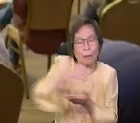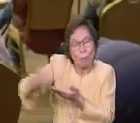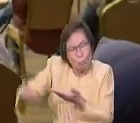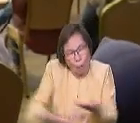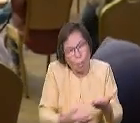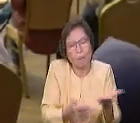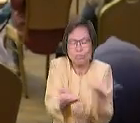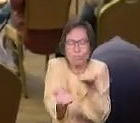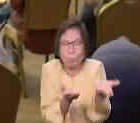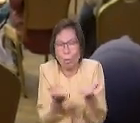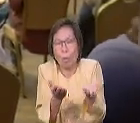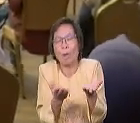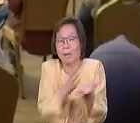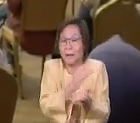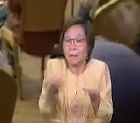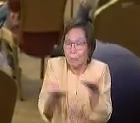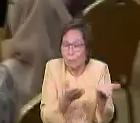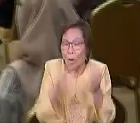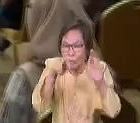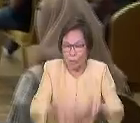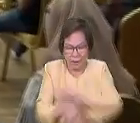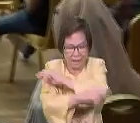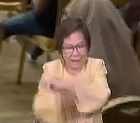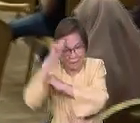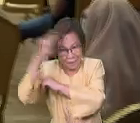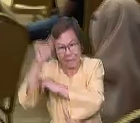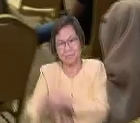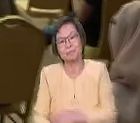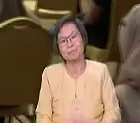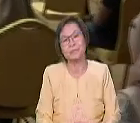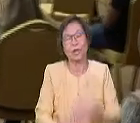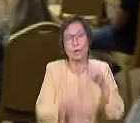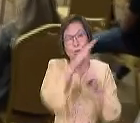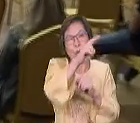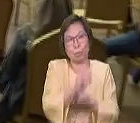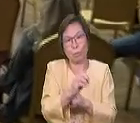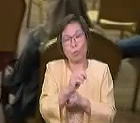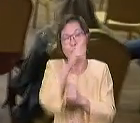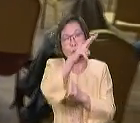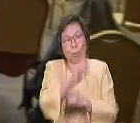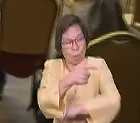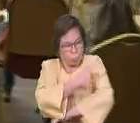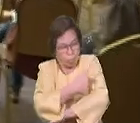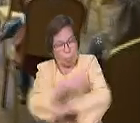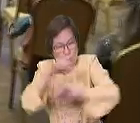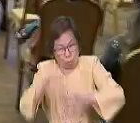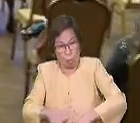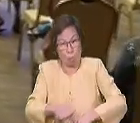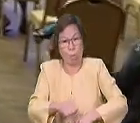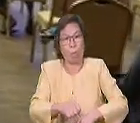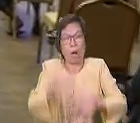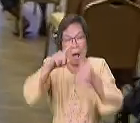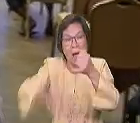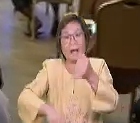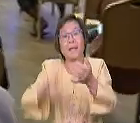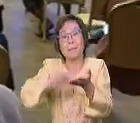samping memberi khidmat kepada rakyat negeri Terengganu. Dijangka 20,000 dos vaksin mampu dicapai akhir